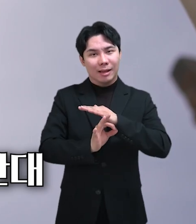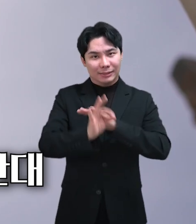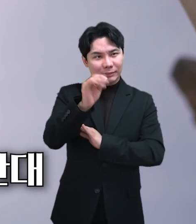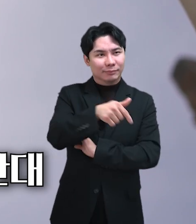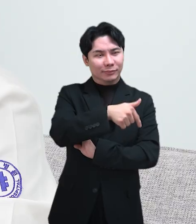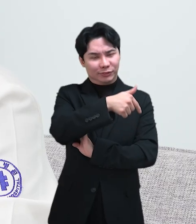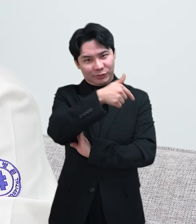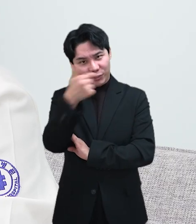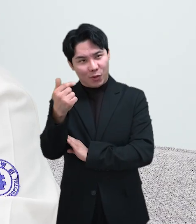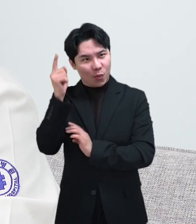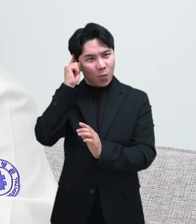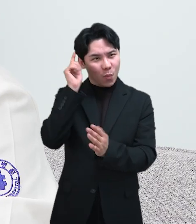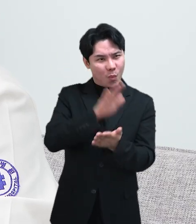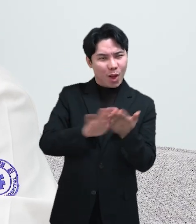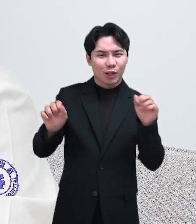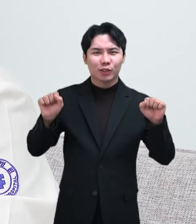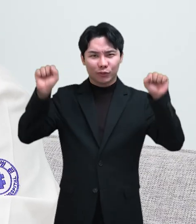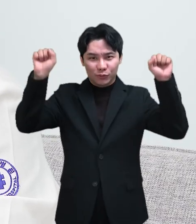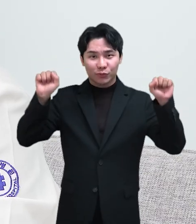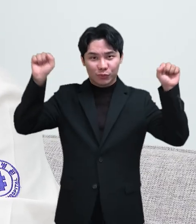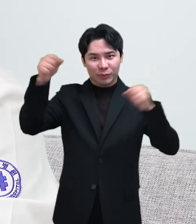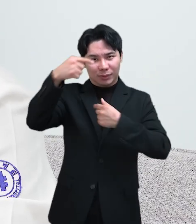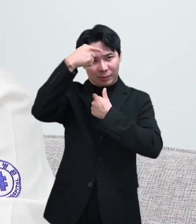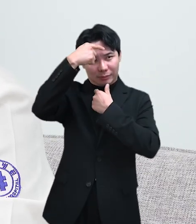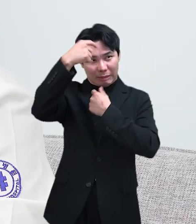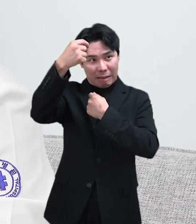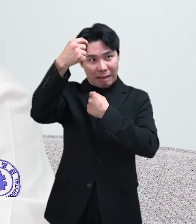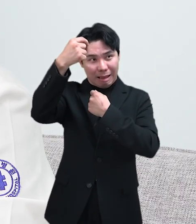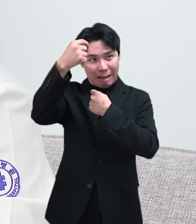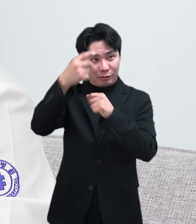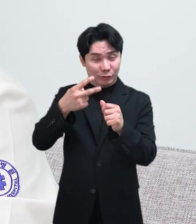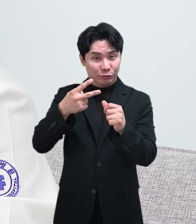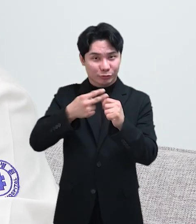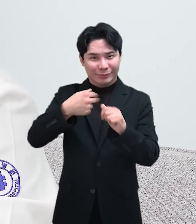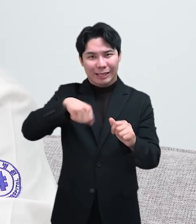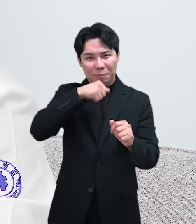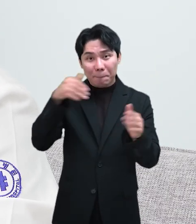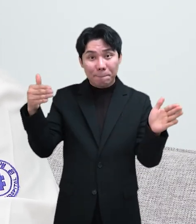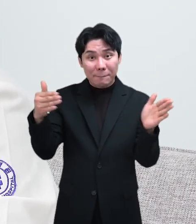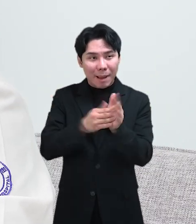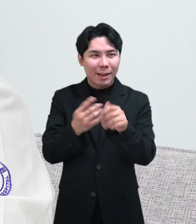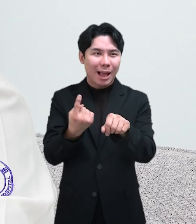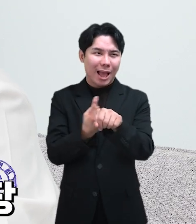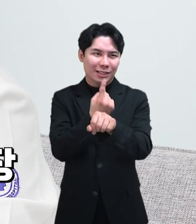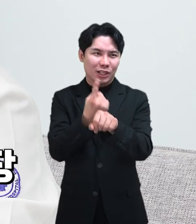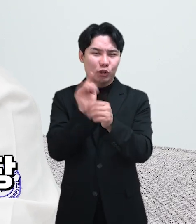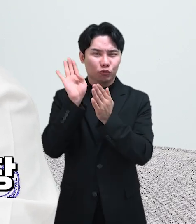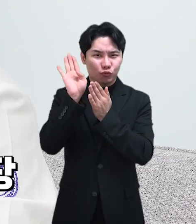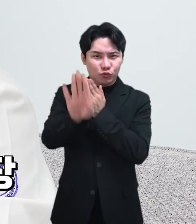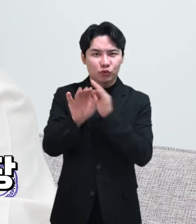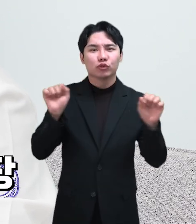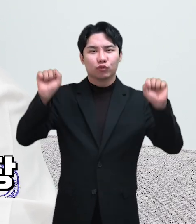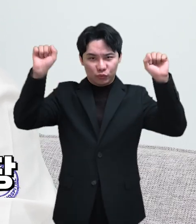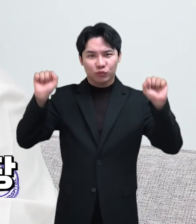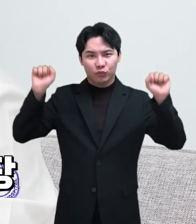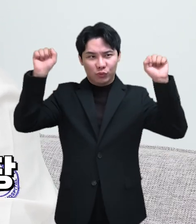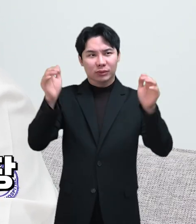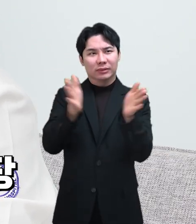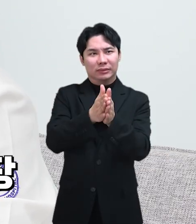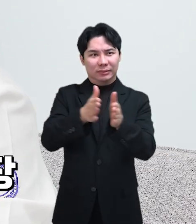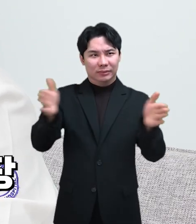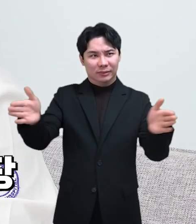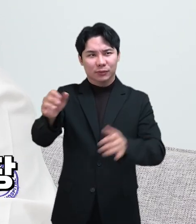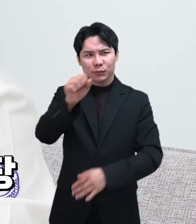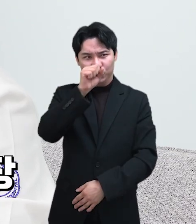게 좋겠습니다. 또 식사하고 나서 1시간 동안은 운동을 하는 것이 좋지가 않습니다. 그래서 식사를 하고 나서는